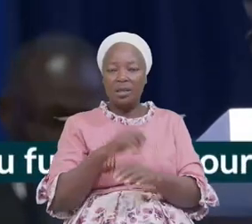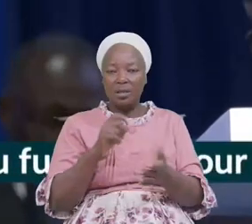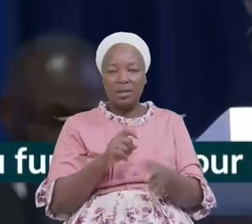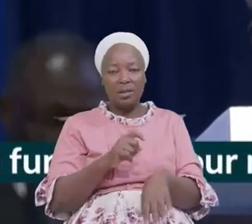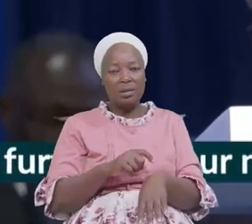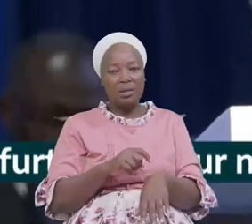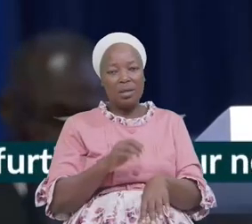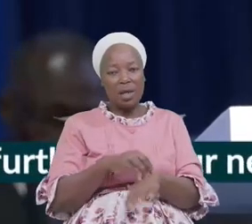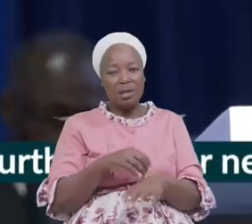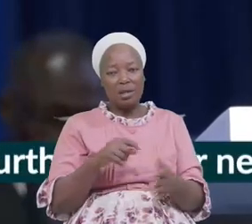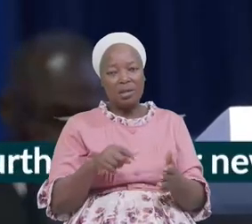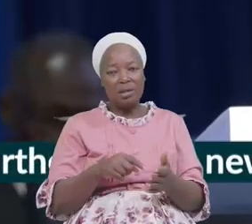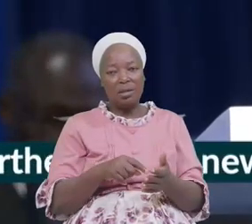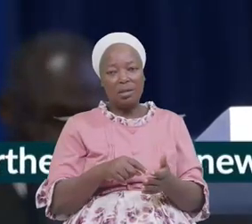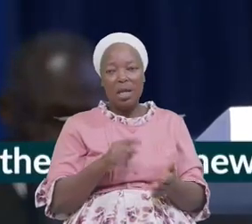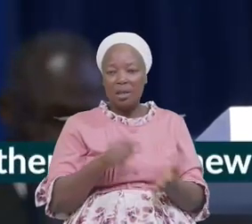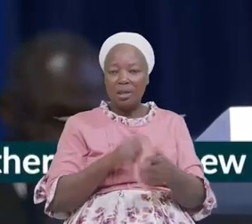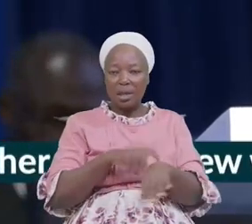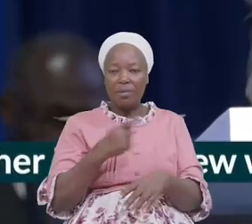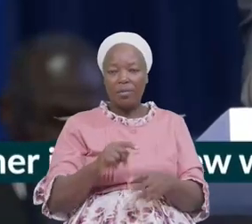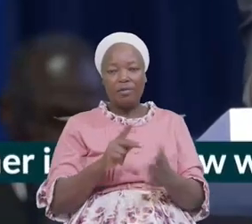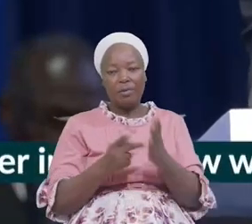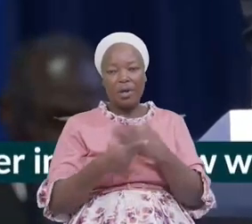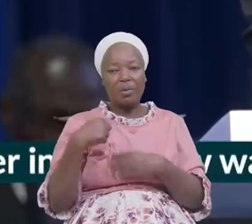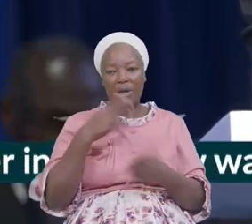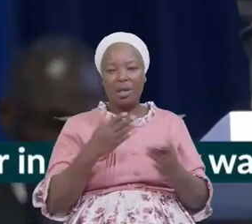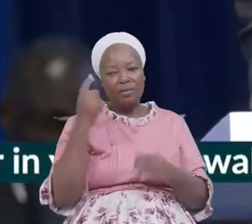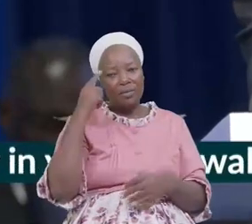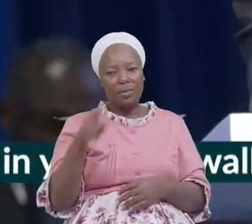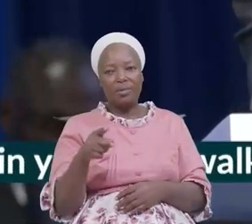Dans cette période de la croisade, nous sommes là pour vous aider.